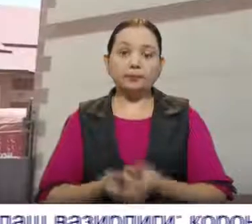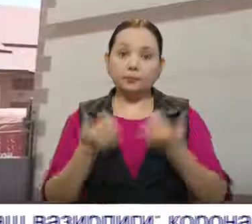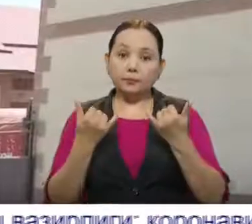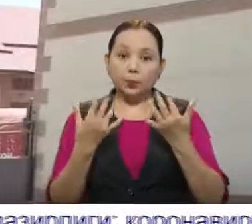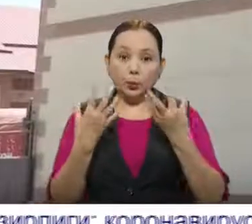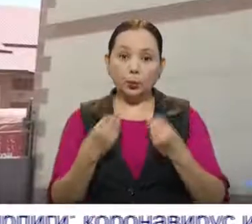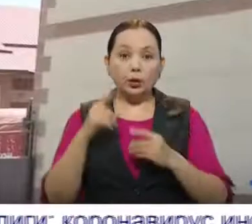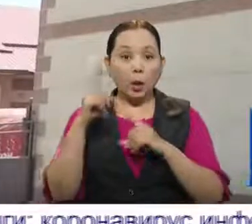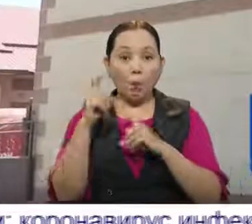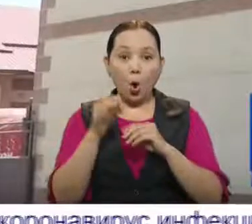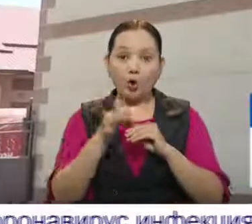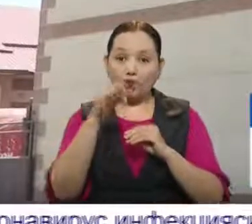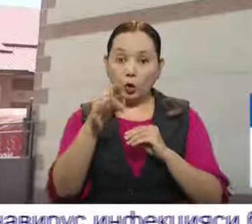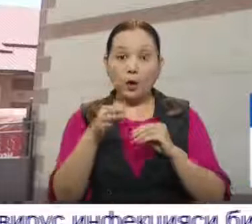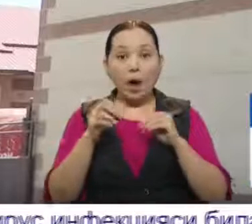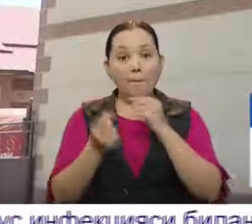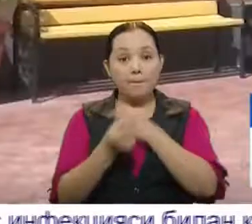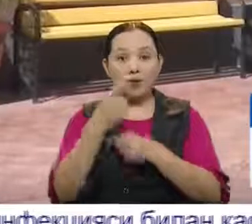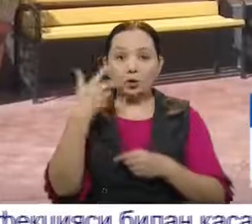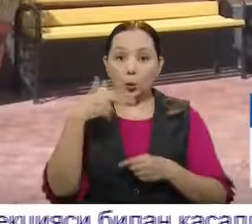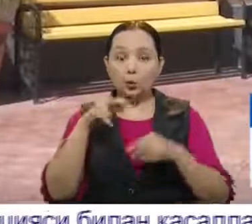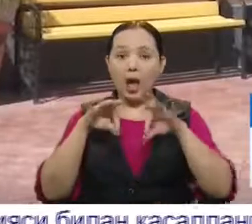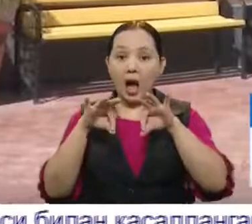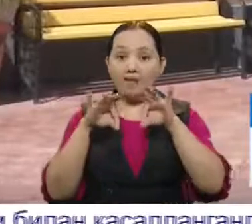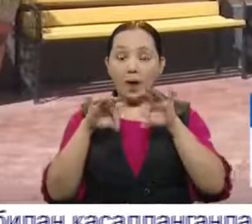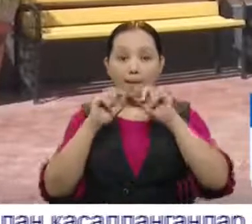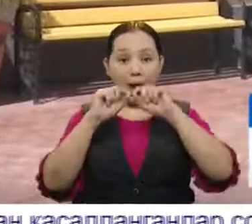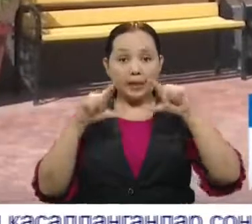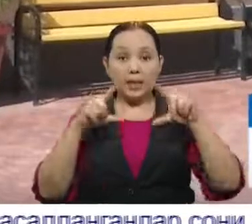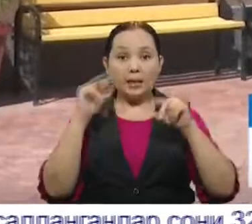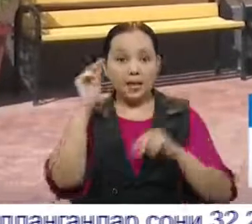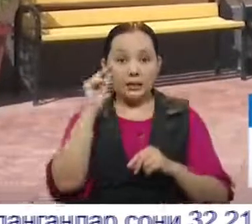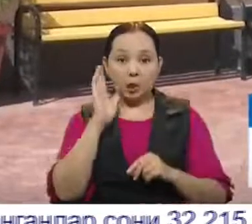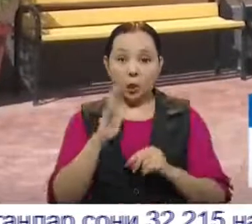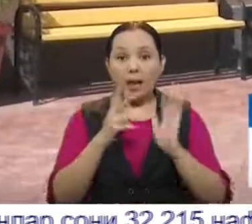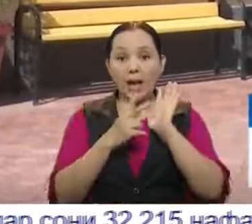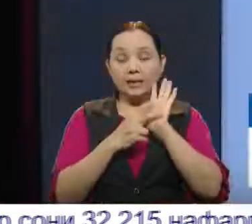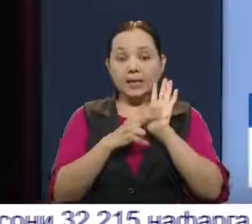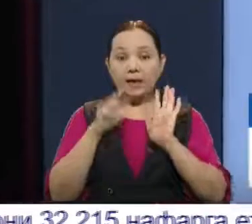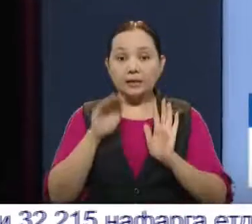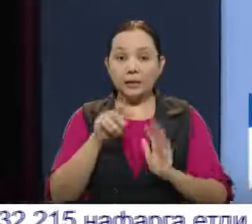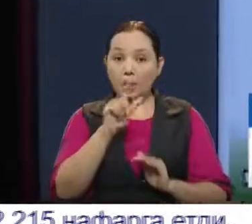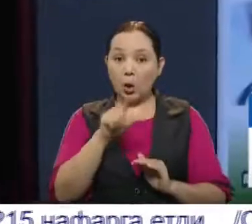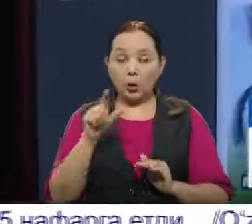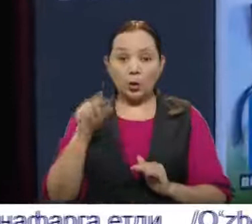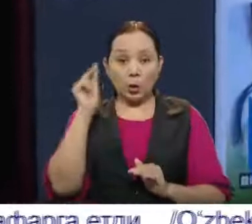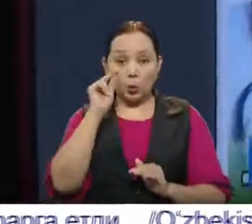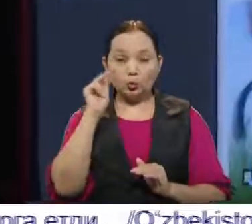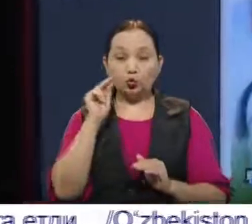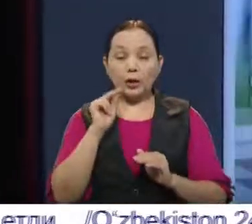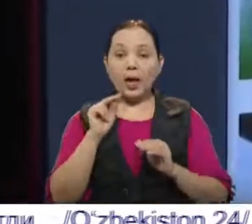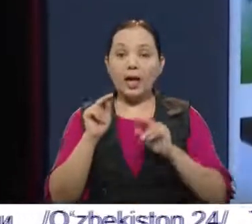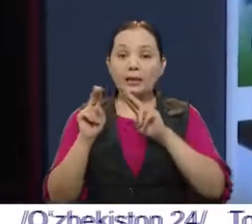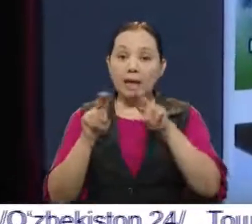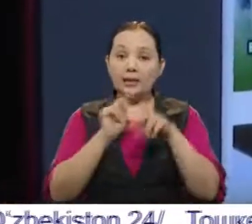Bugungi kunda Buxoro viloyatidagi mavjud 30 ta avtomaktabda ta'lim olayotgan 8 ming nafardan ortiq o'quvchi nazariy